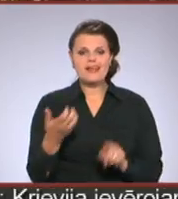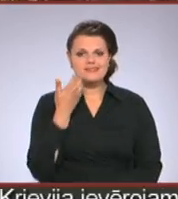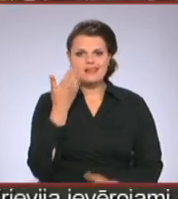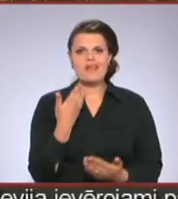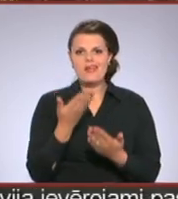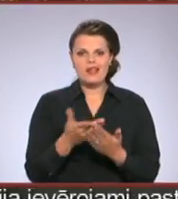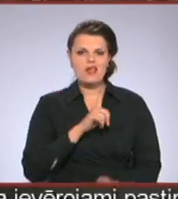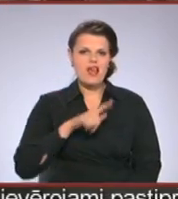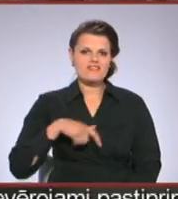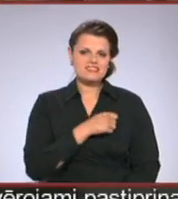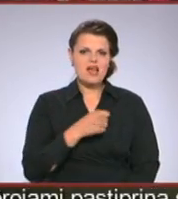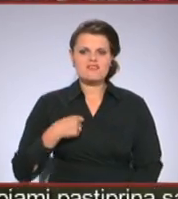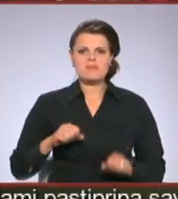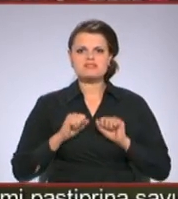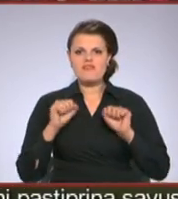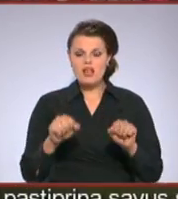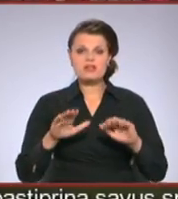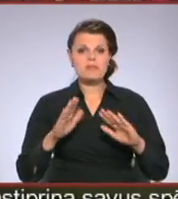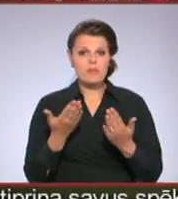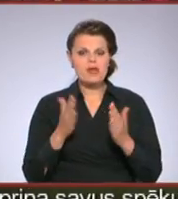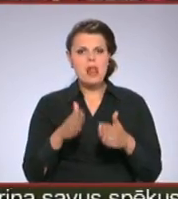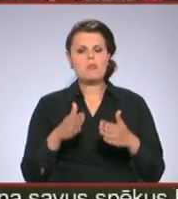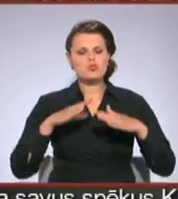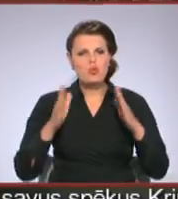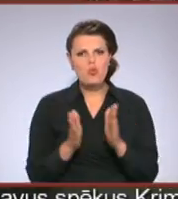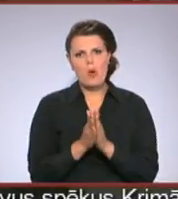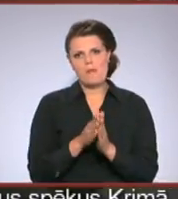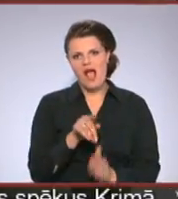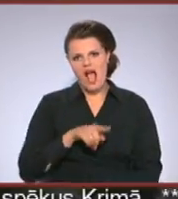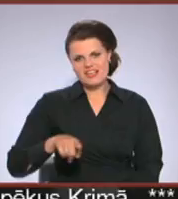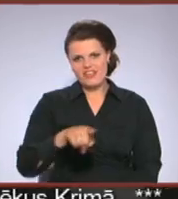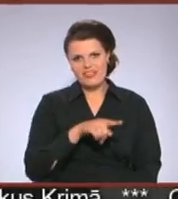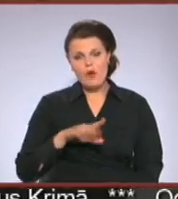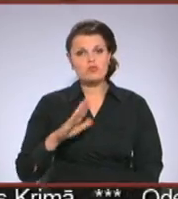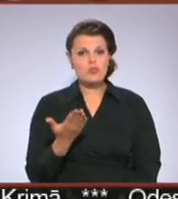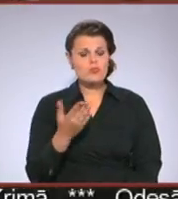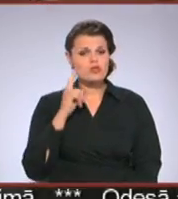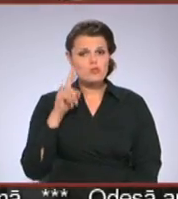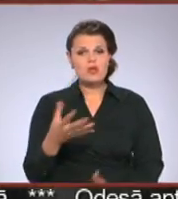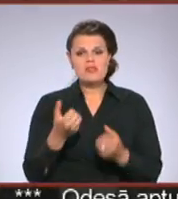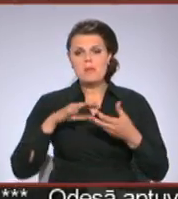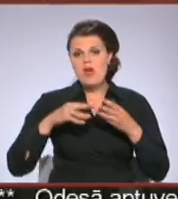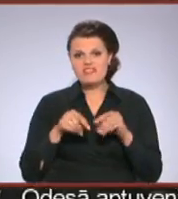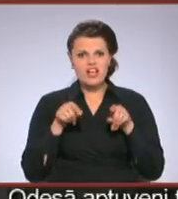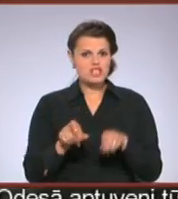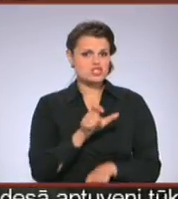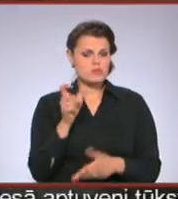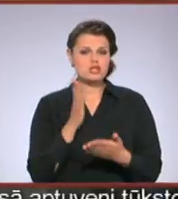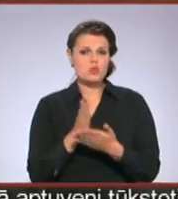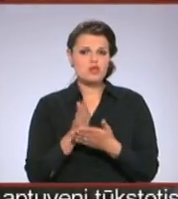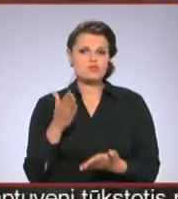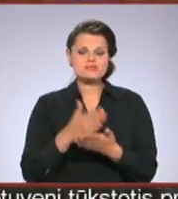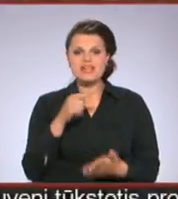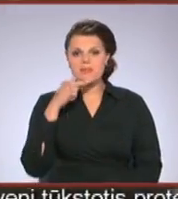demonstrētu Latvijas armijas varenību, bet gan lai būtu kopā ar tautu. Taču, protams, ņemot vērā šī brīža notikumu starp Krieviju un